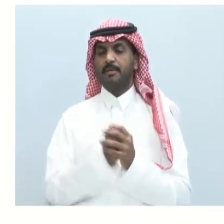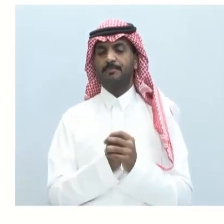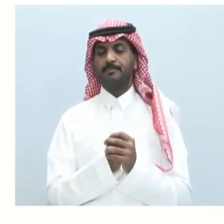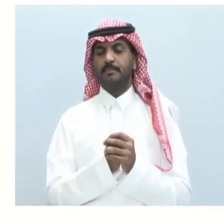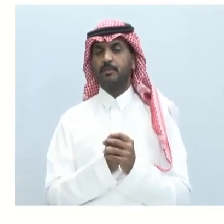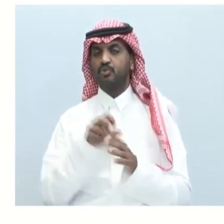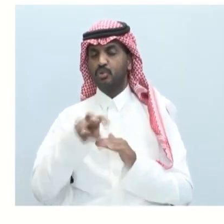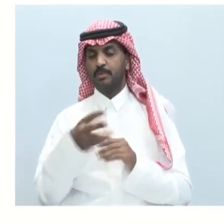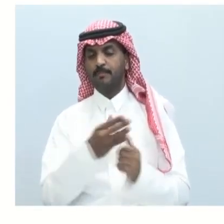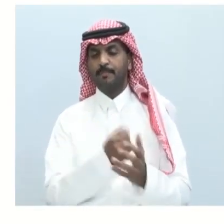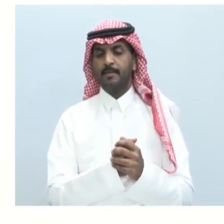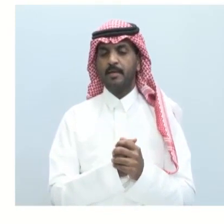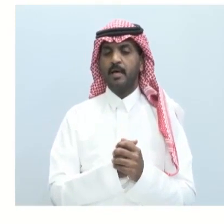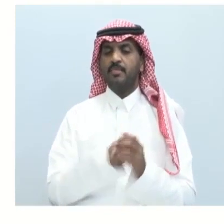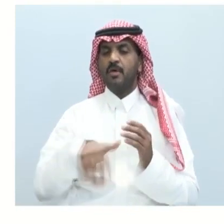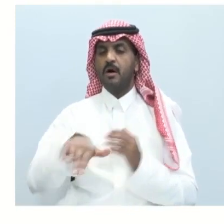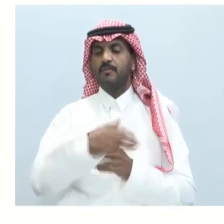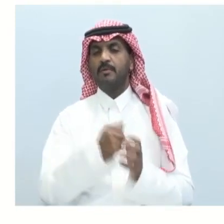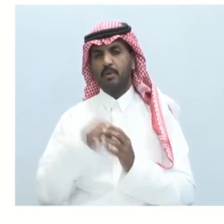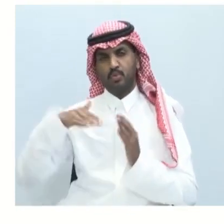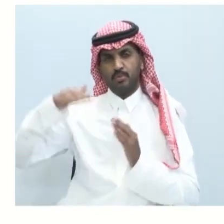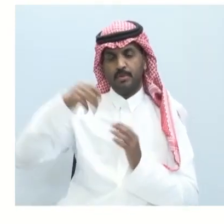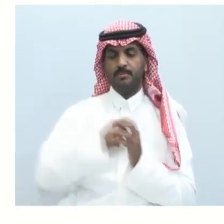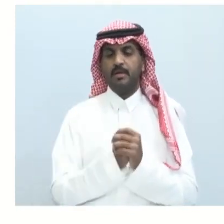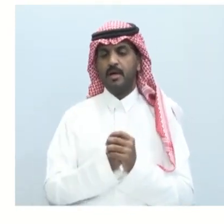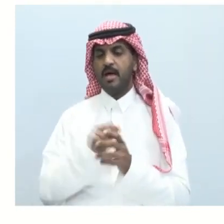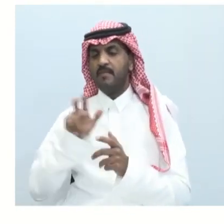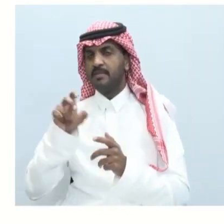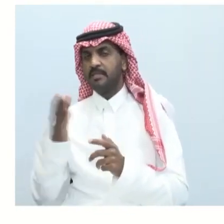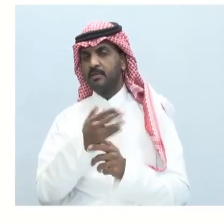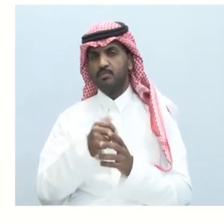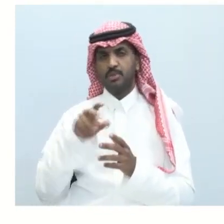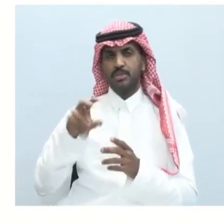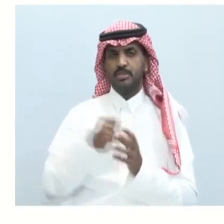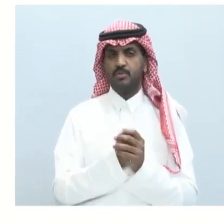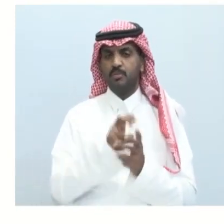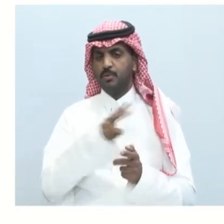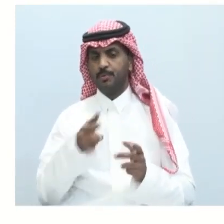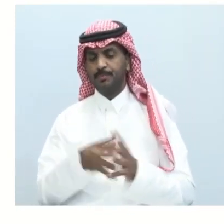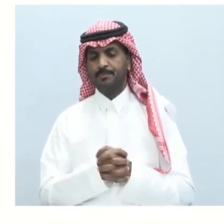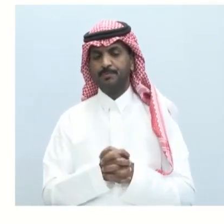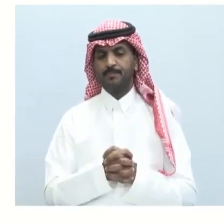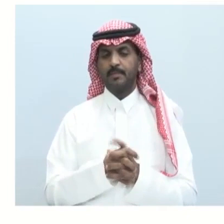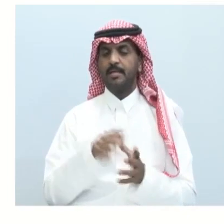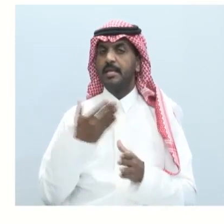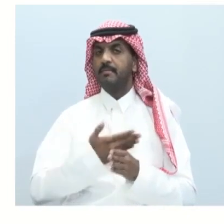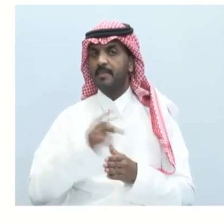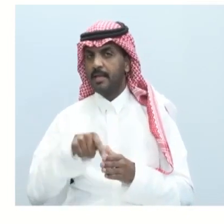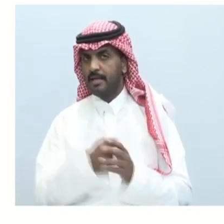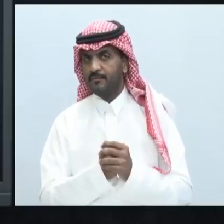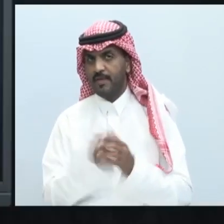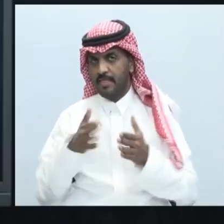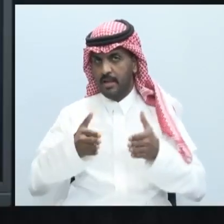الاصغر شعبه ثم الاصغر الطائفه ثم الاصغر رتبه ثم الفصيله ثم الجنس ثم النوع لماذا الان في